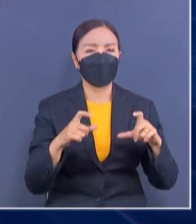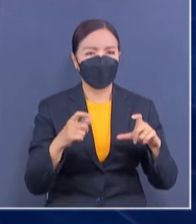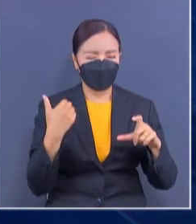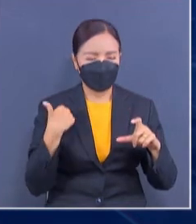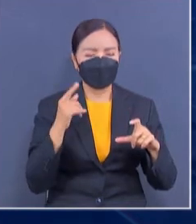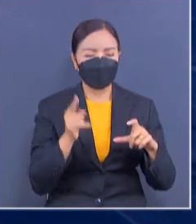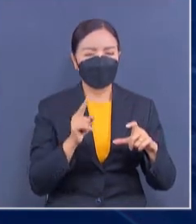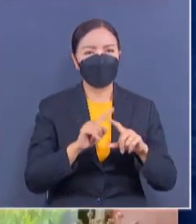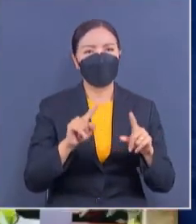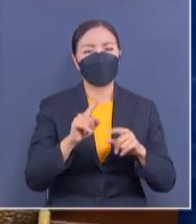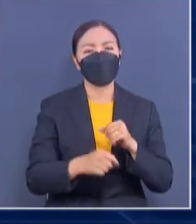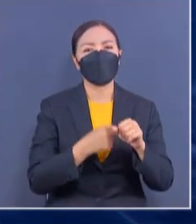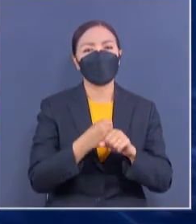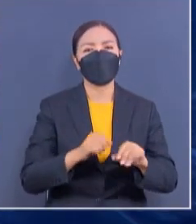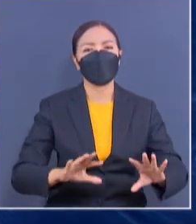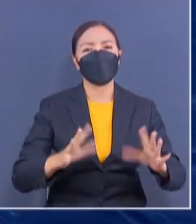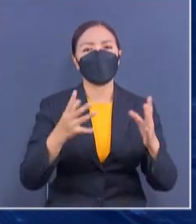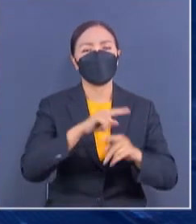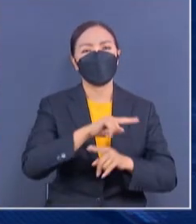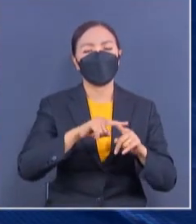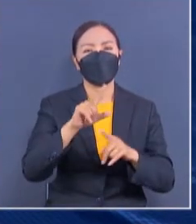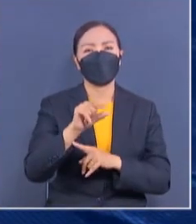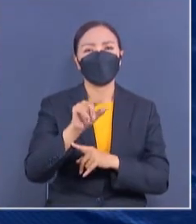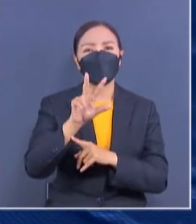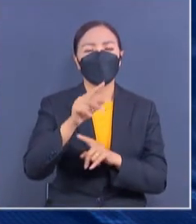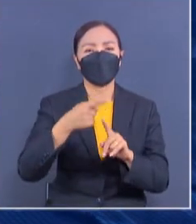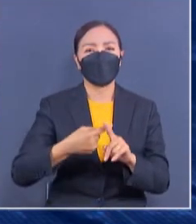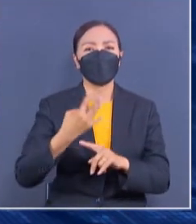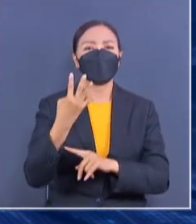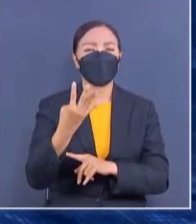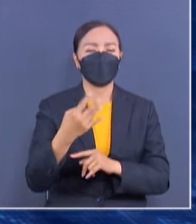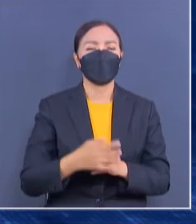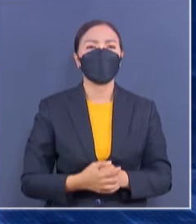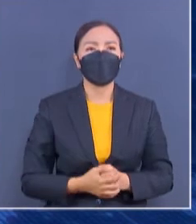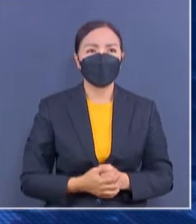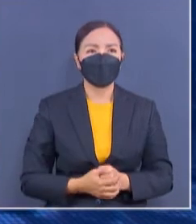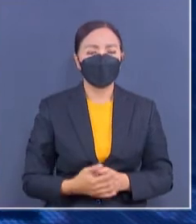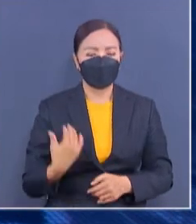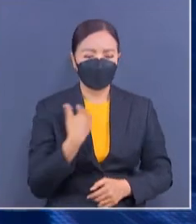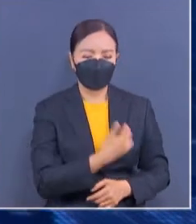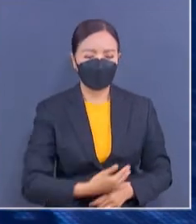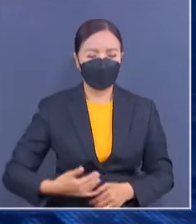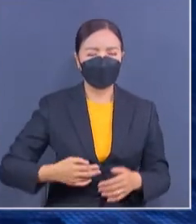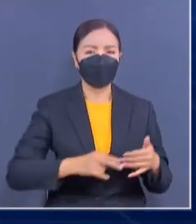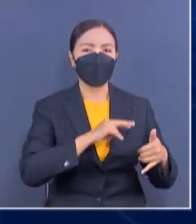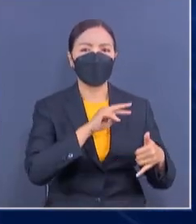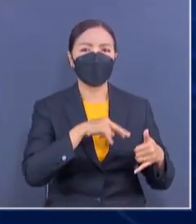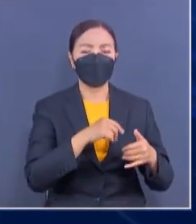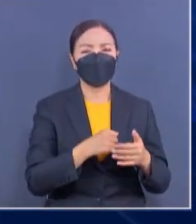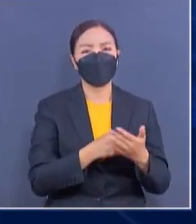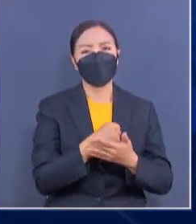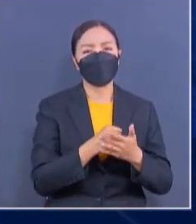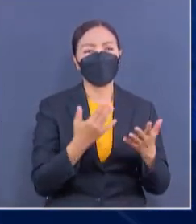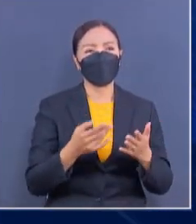แล้วเมื่อ23เมษายนที่ผ่านมายังไม่ได้ไปต่ออายุนะครับส่วนตรวจร่างกายแล้วก็ไม่พบสารเสพติดเปรียบเทียบปรับ